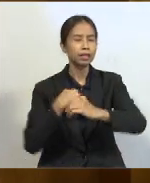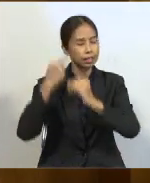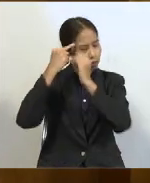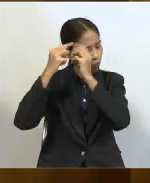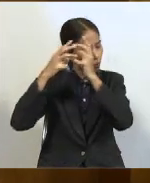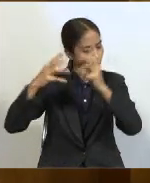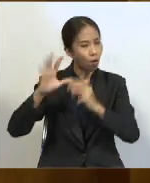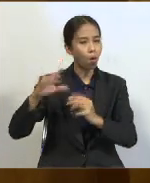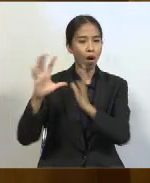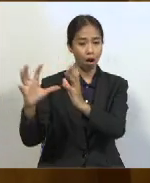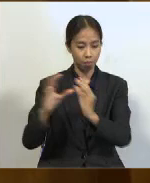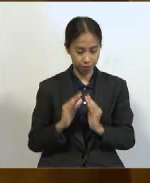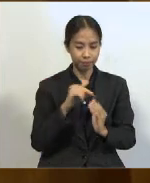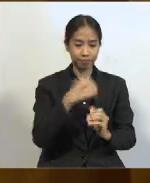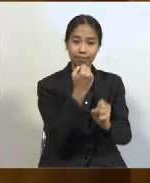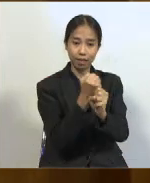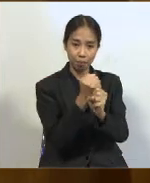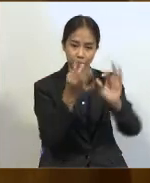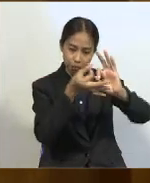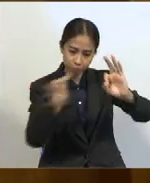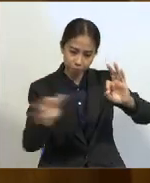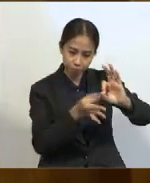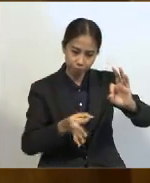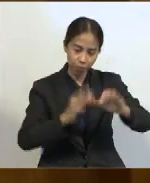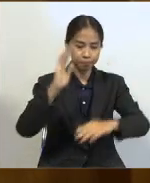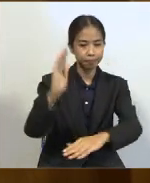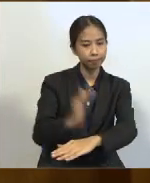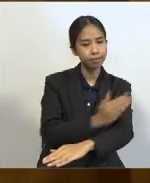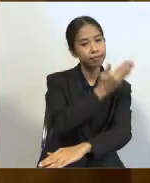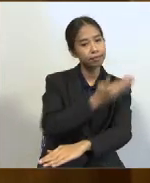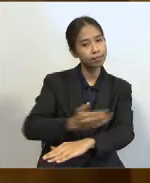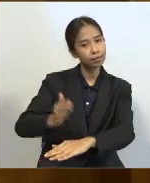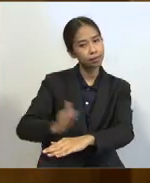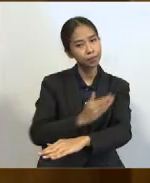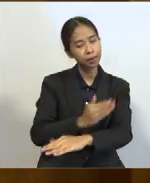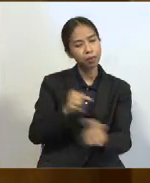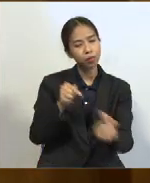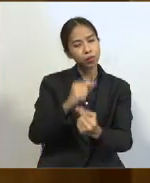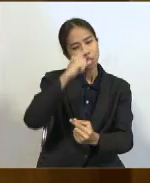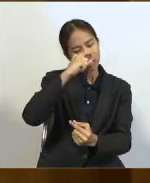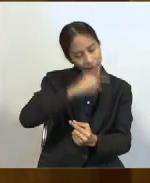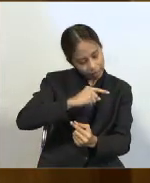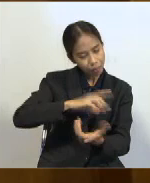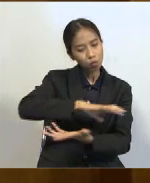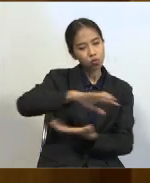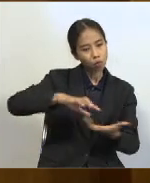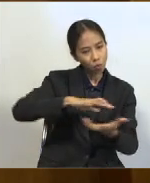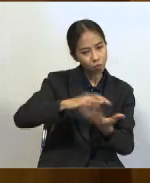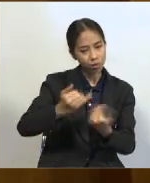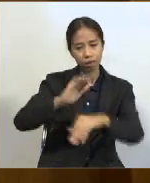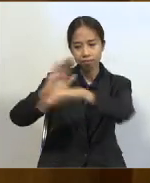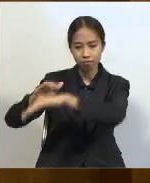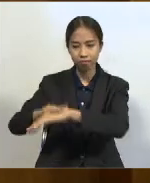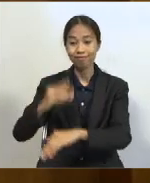างเพลงขึ้นมาและในที่สุดก็ดูเรื่องการทำดนตรีมีกลิ่นไทยๆเริ่มเรียกนักร้องมาพูดคุยแล้ว